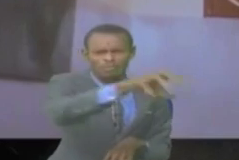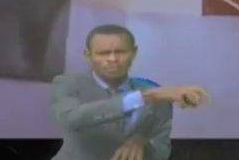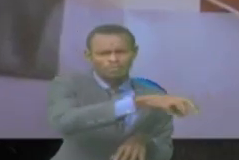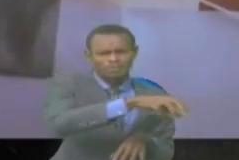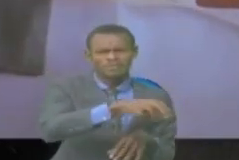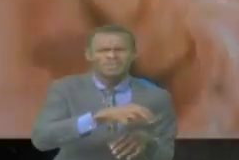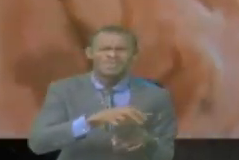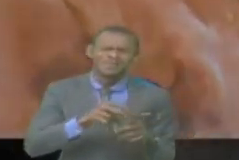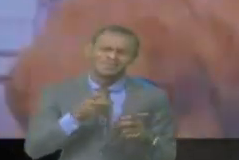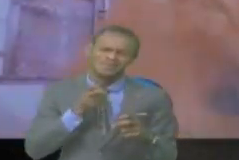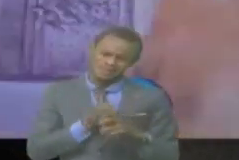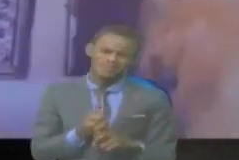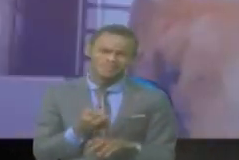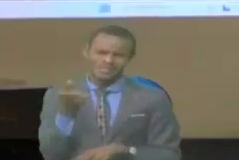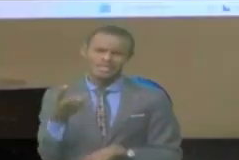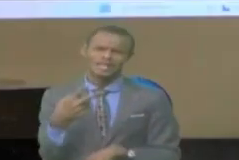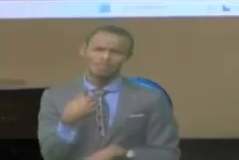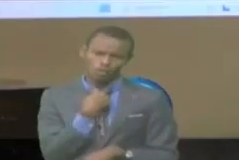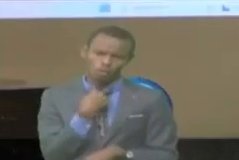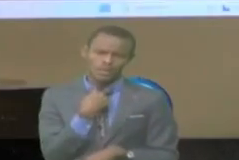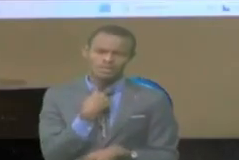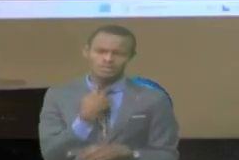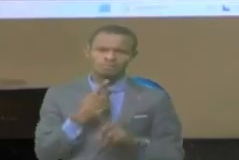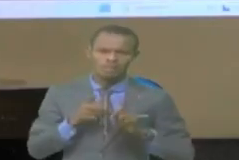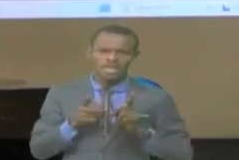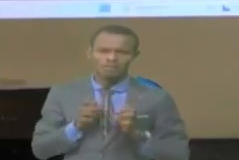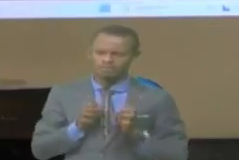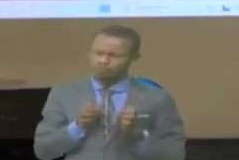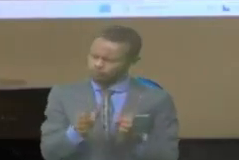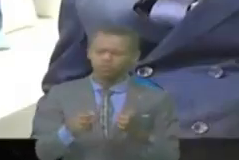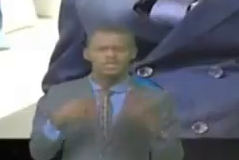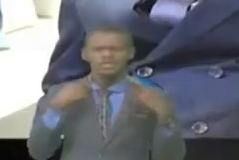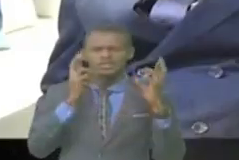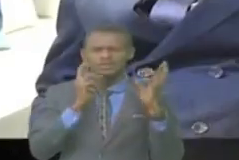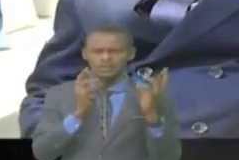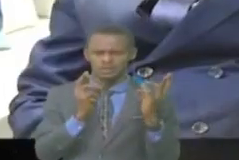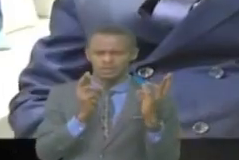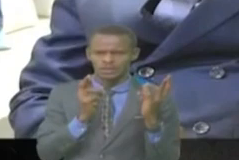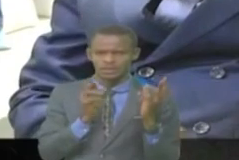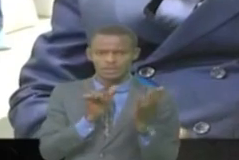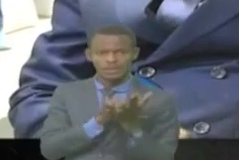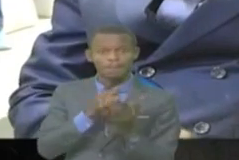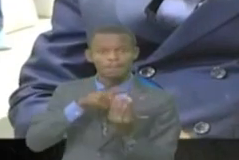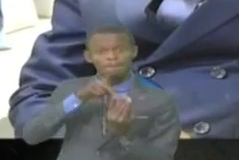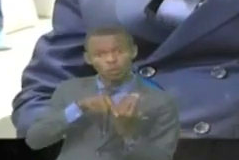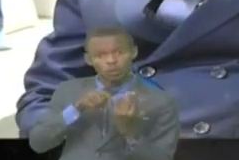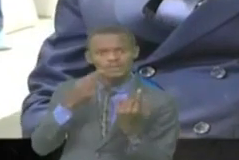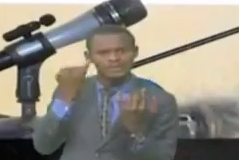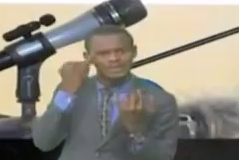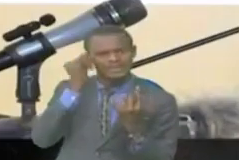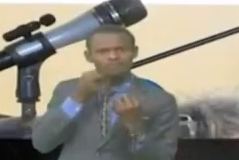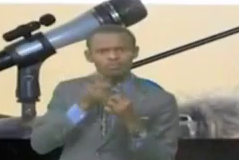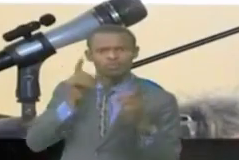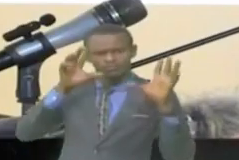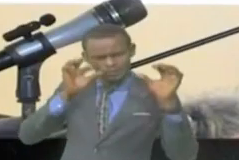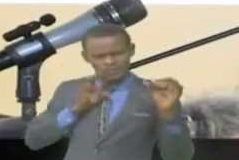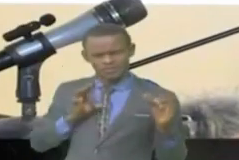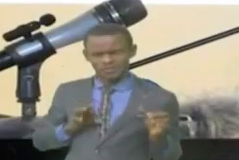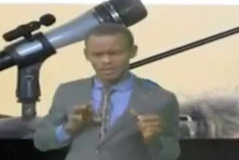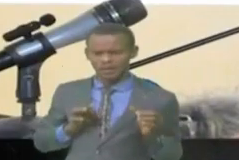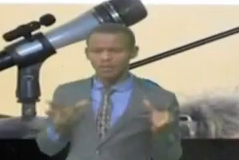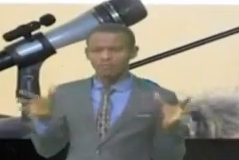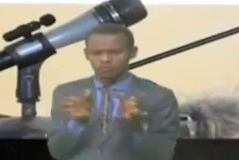programme initié par le chef de l'État. Cette rencontre a pour but de rectifier les tirs, a rassuré la ministre